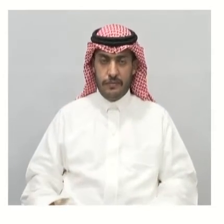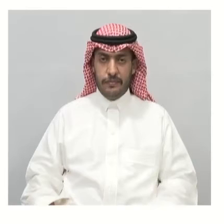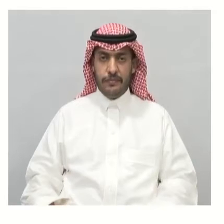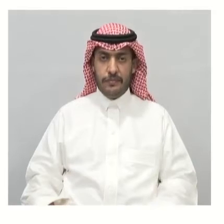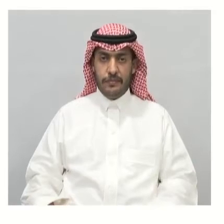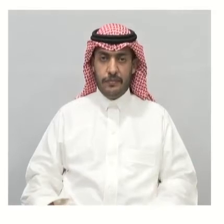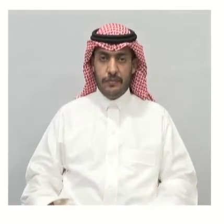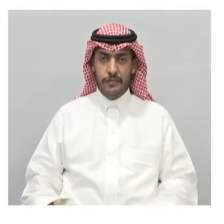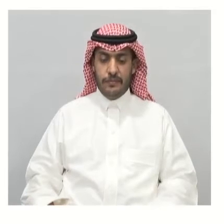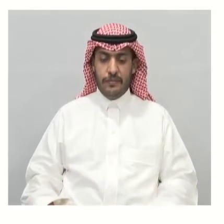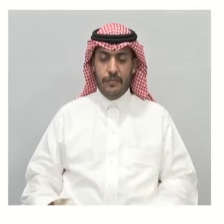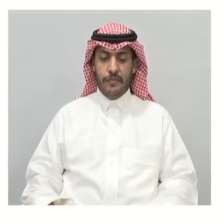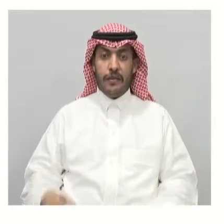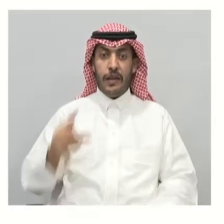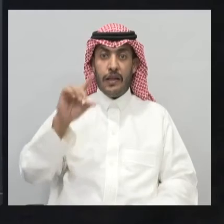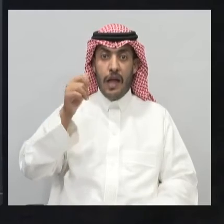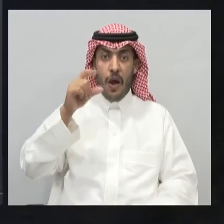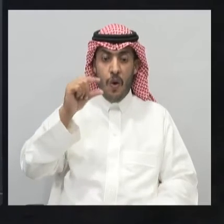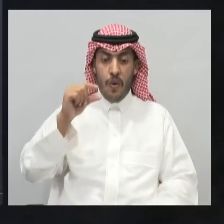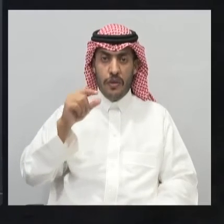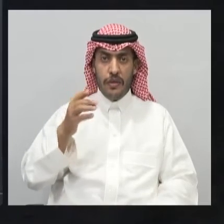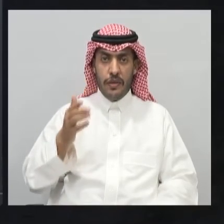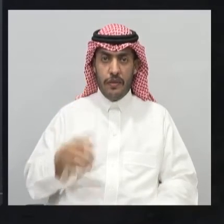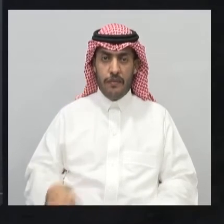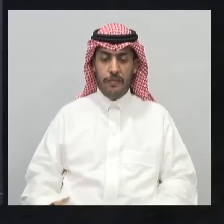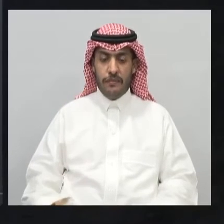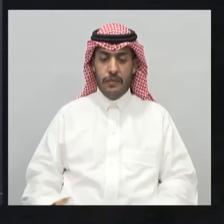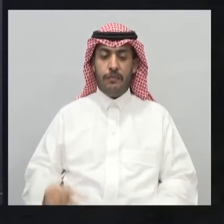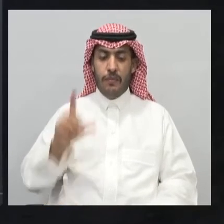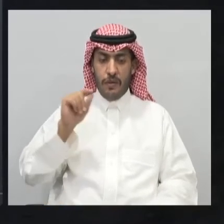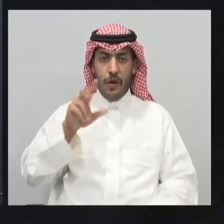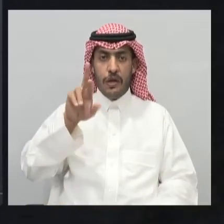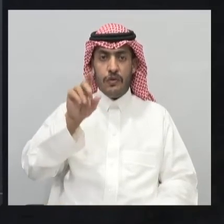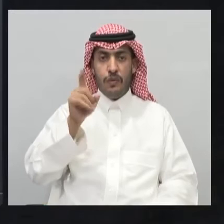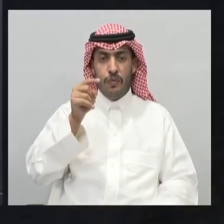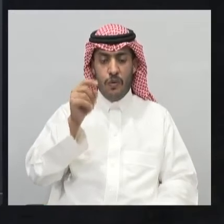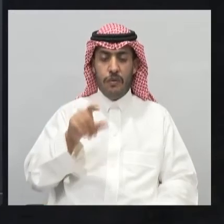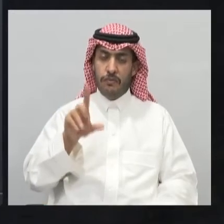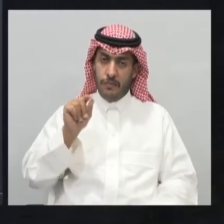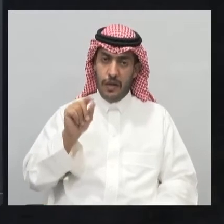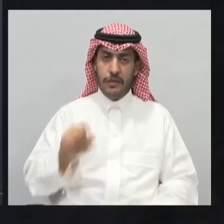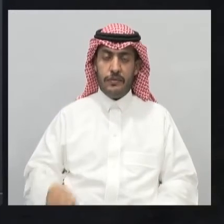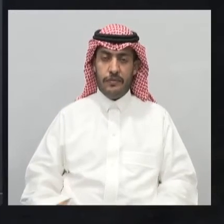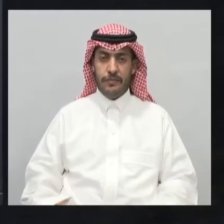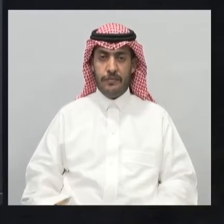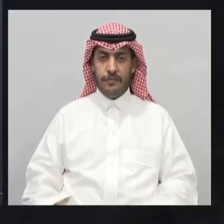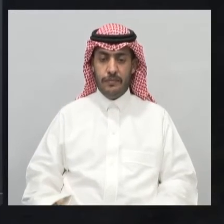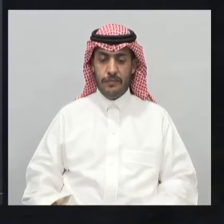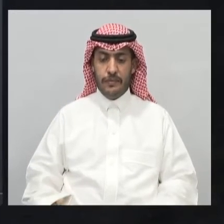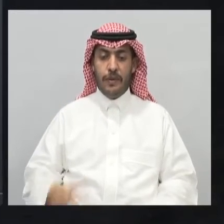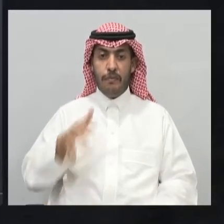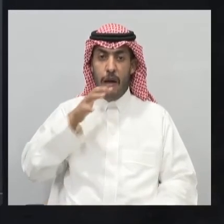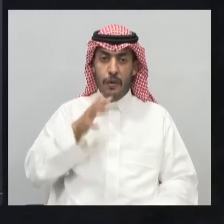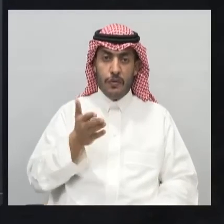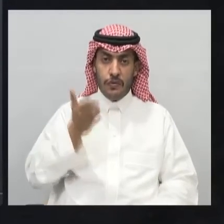فيكم داوود عليه السلام ممتاز الزبور بارك الله فيكم محمد